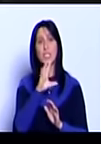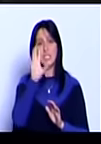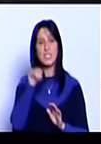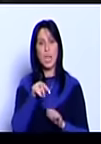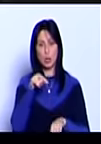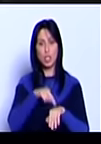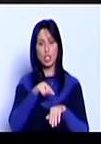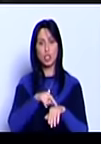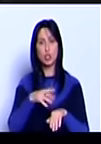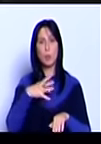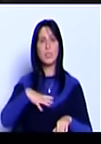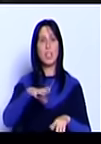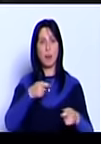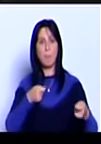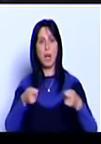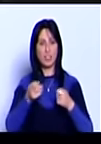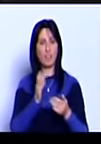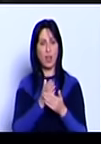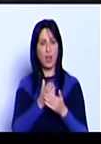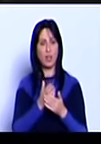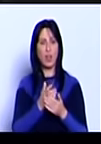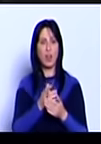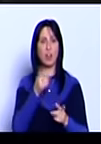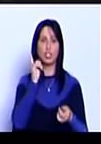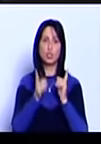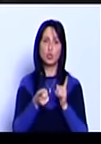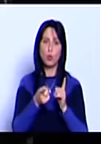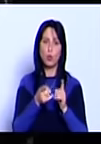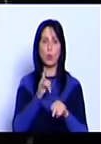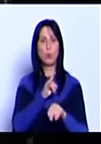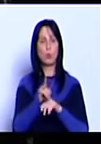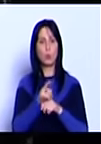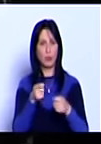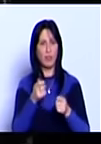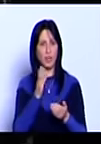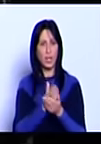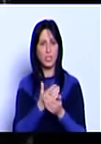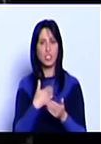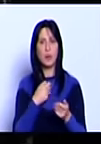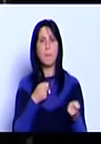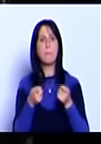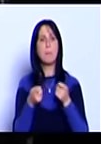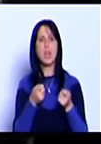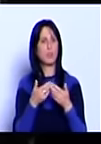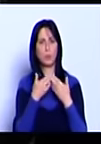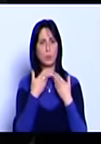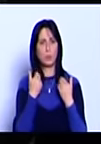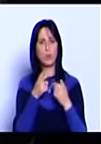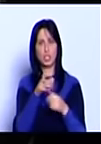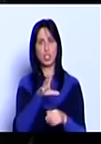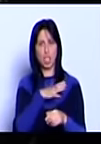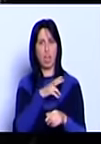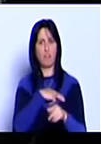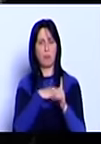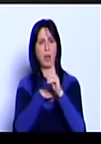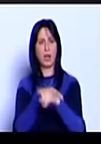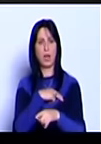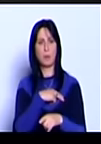კი მართლობა ფორმალური თუ არაფორმალური მართლობა ის რა მართვაზე ჩვენ შეიძლება